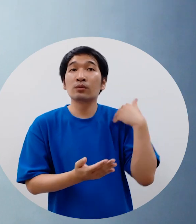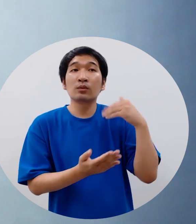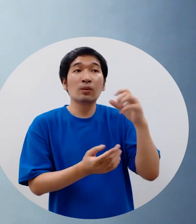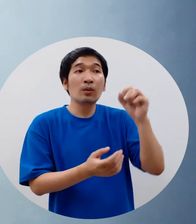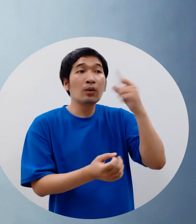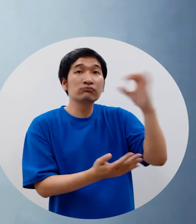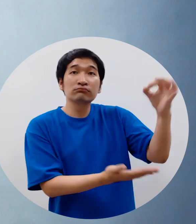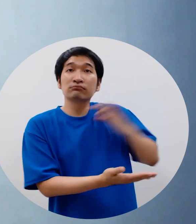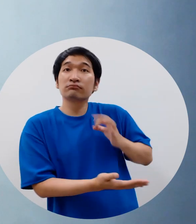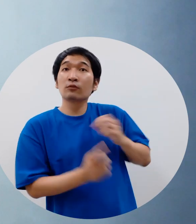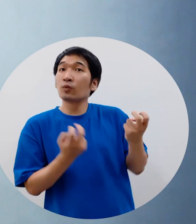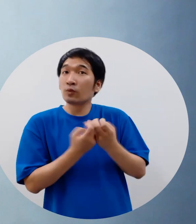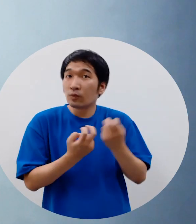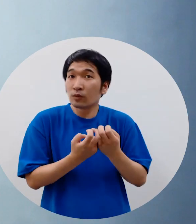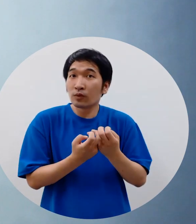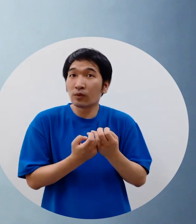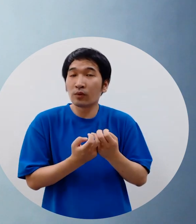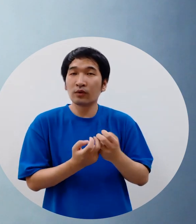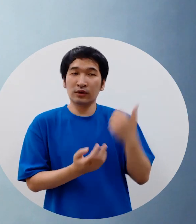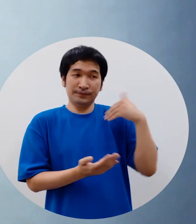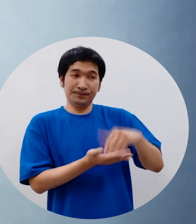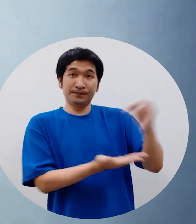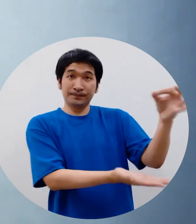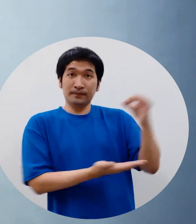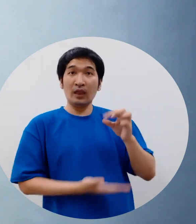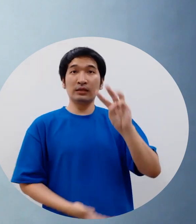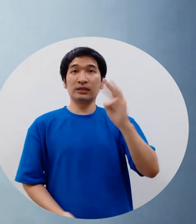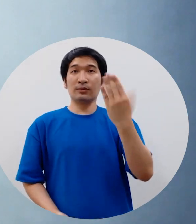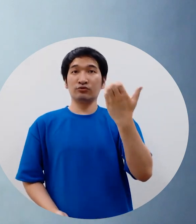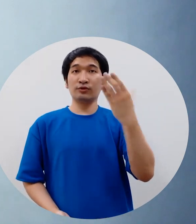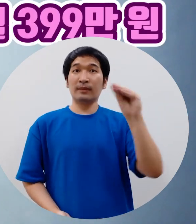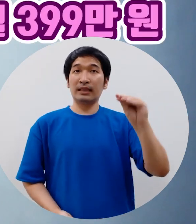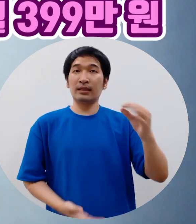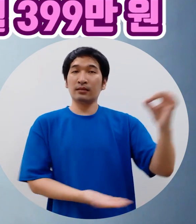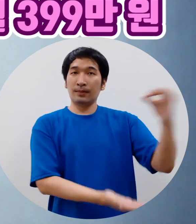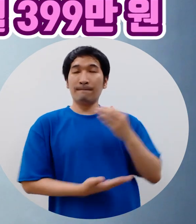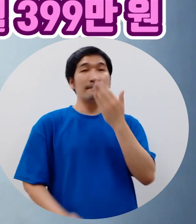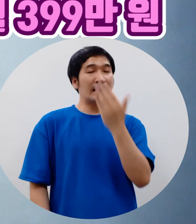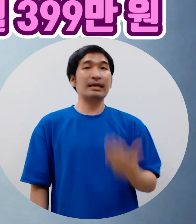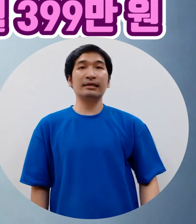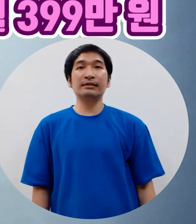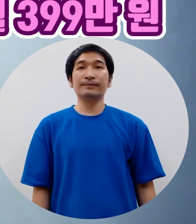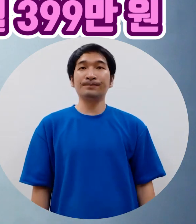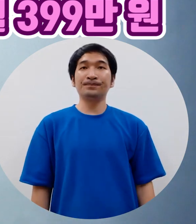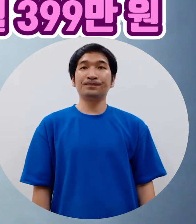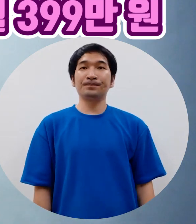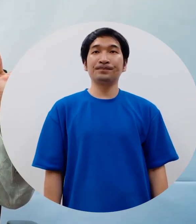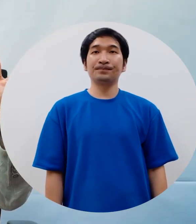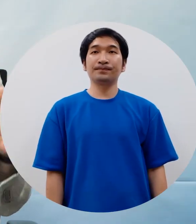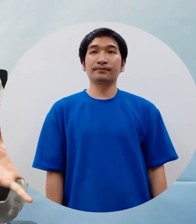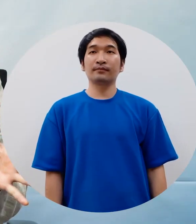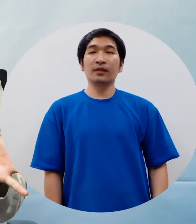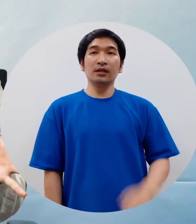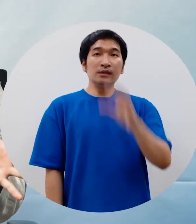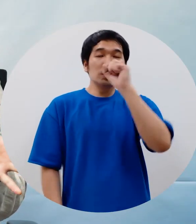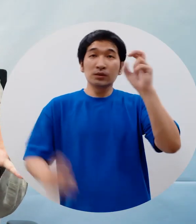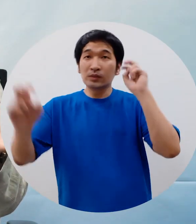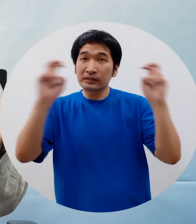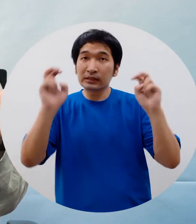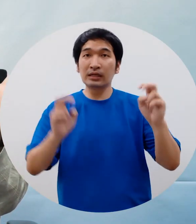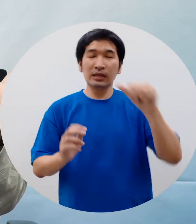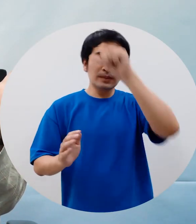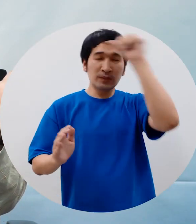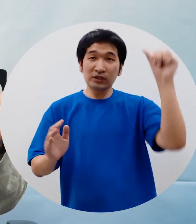가지고 월 급여 형태로 이렇게 연금을 돌려받으면 399만 원을 받는 거예요. 엄청나게 좋은